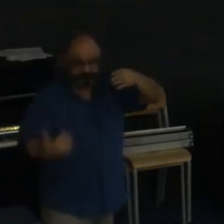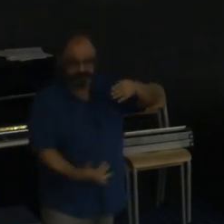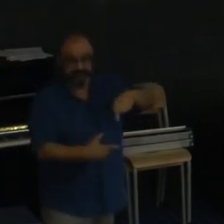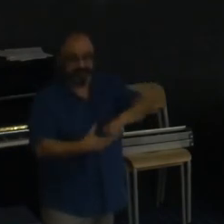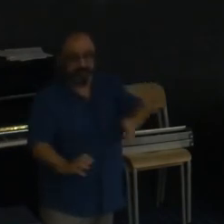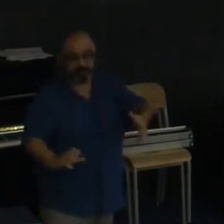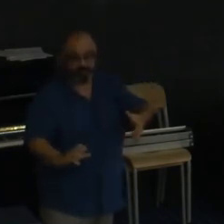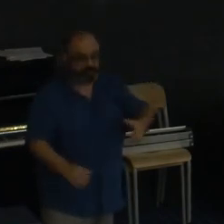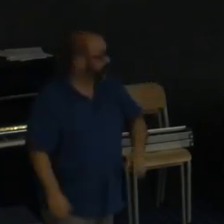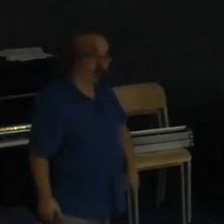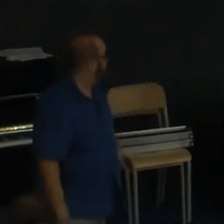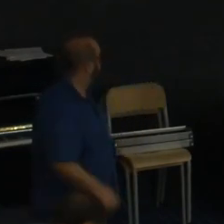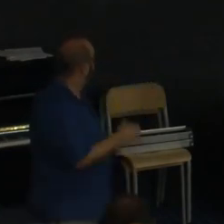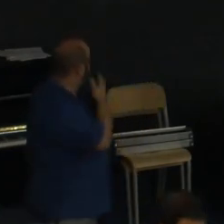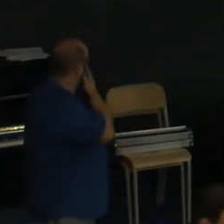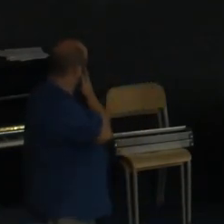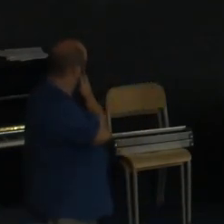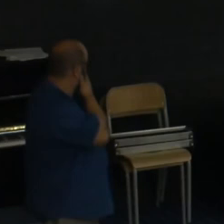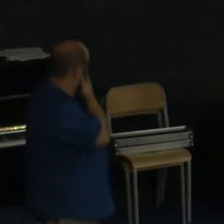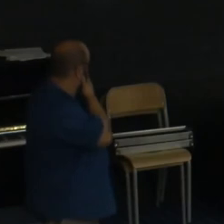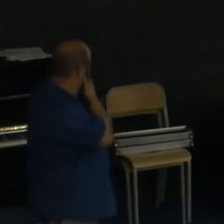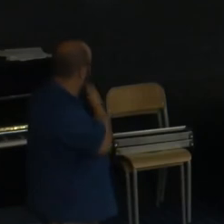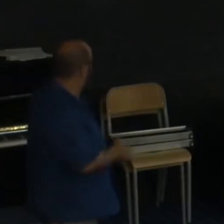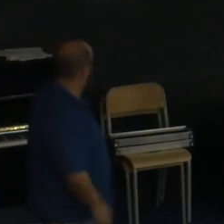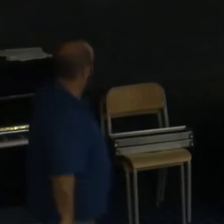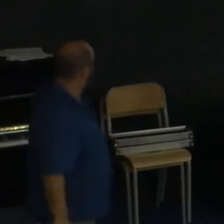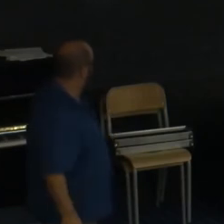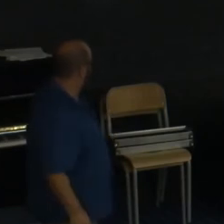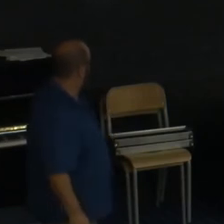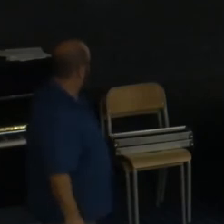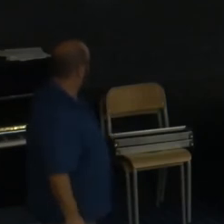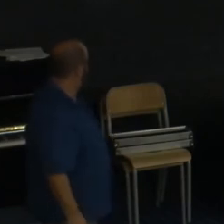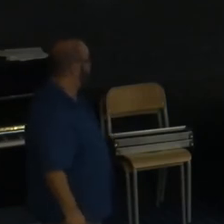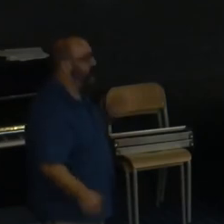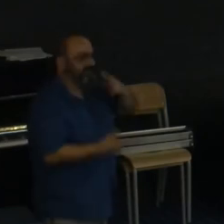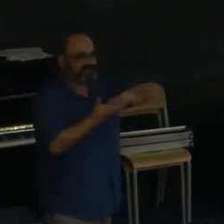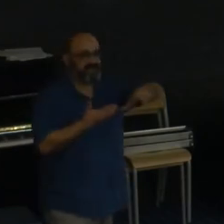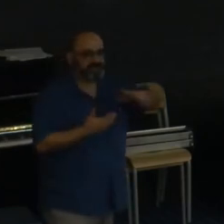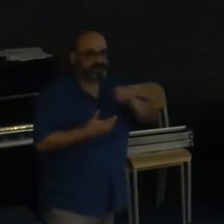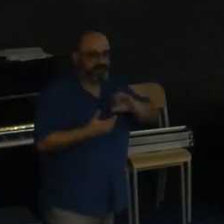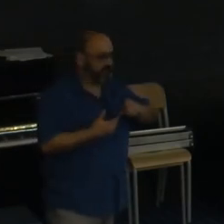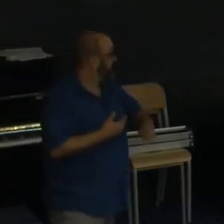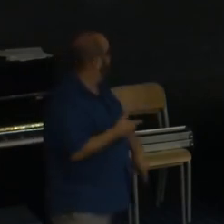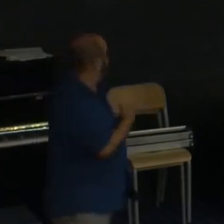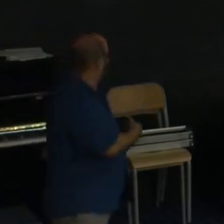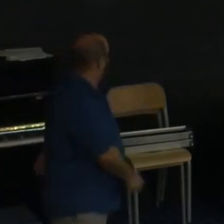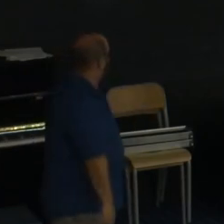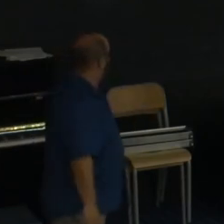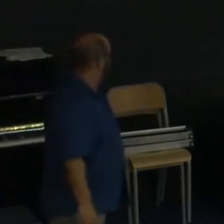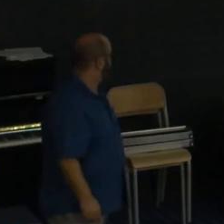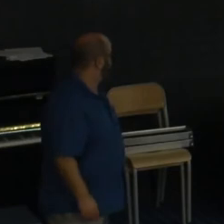a crashé, c'est-à-dire là. Maintenant, je pourrais regarder, par exemple, la traceback. Je peux aussi me balader dans cette